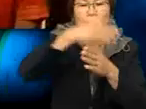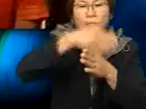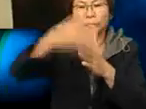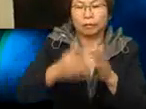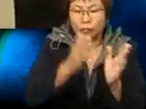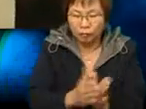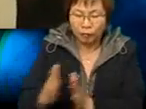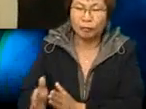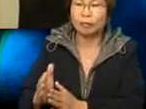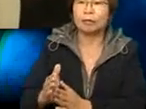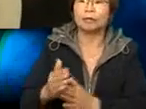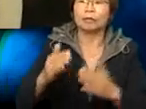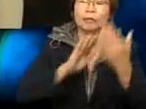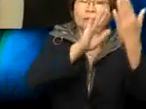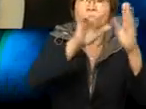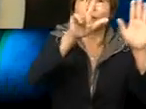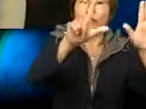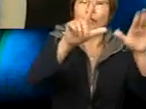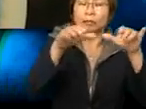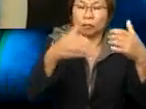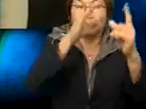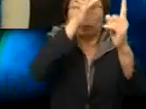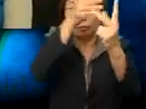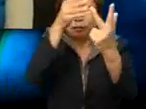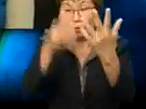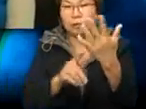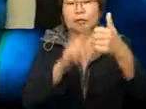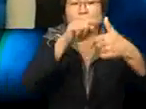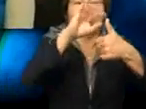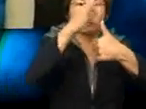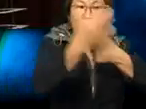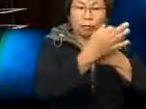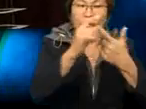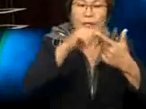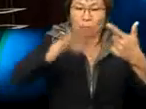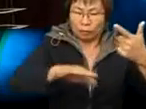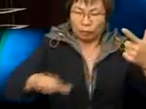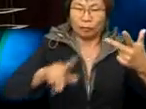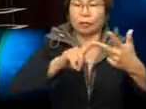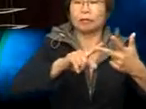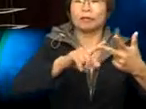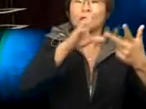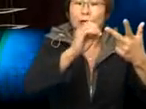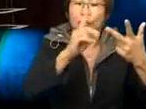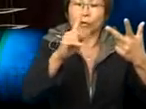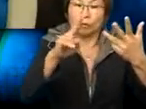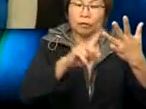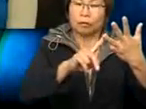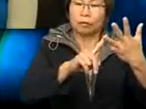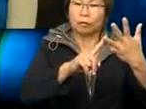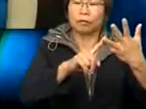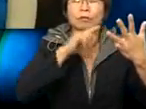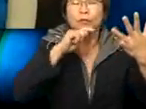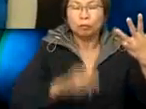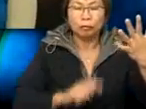dianjurkan terhadap 7 kumpulan sasar iaitu keluarga, kanak-kanak, orang kurang upaya, warga